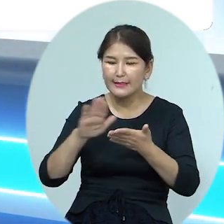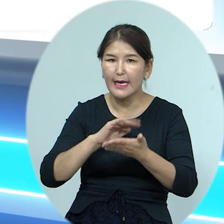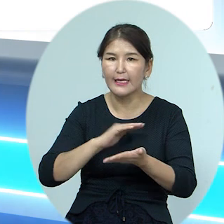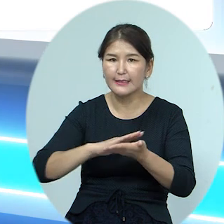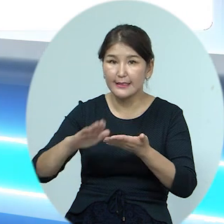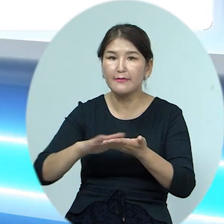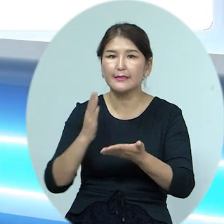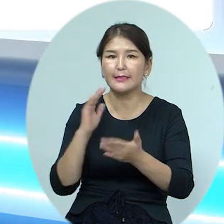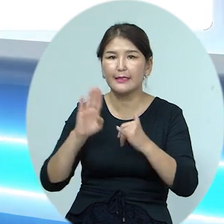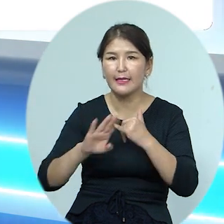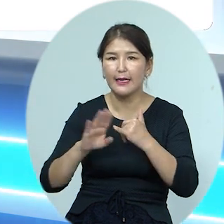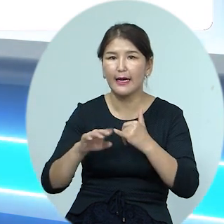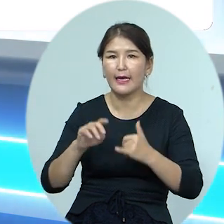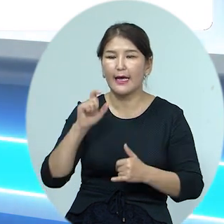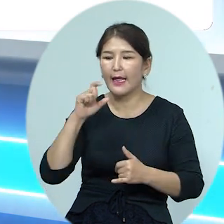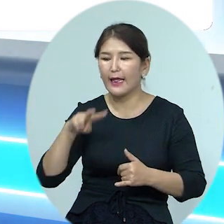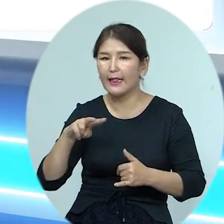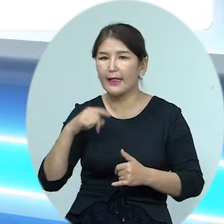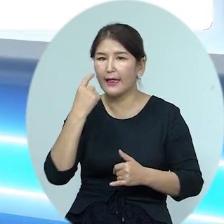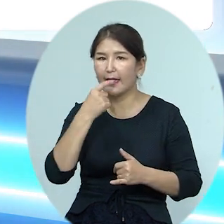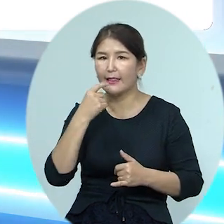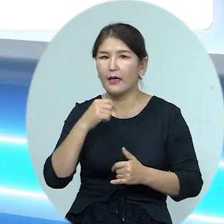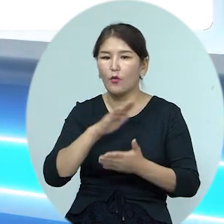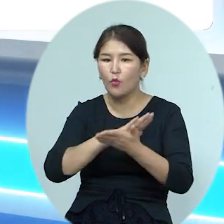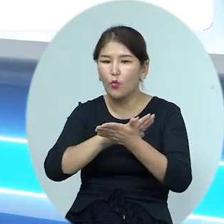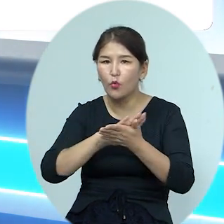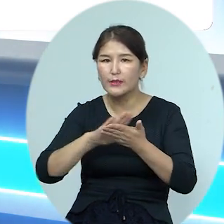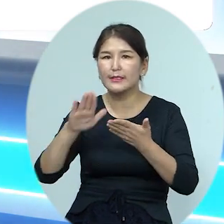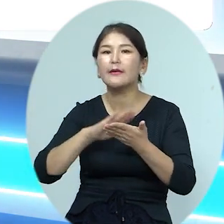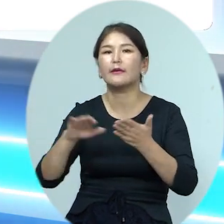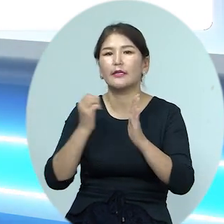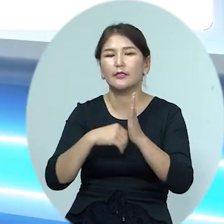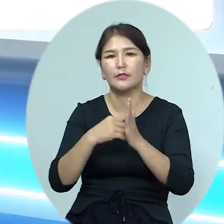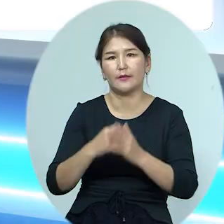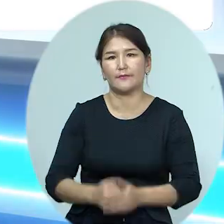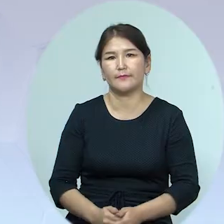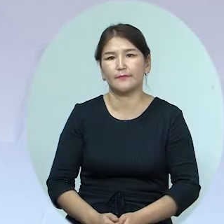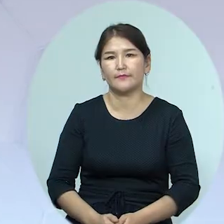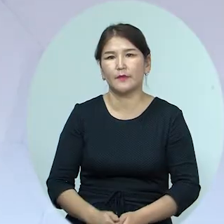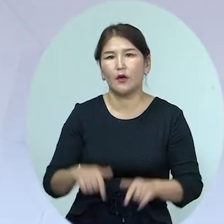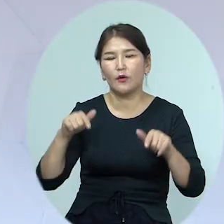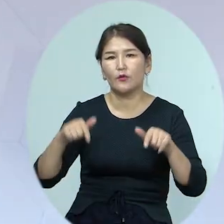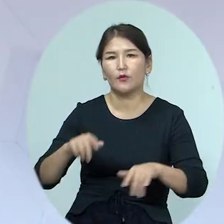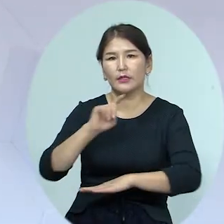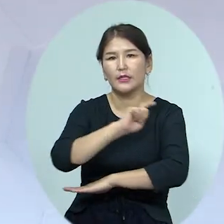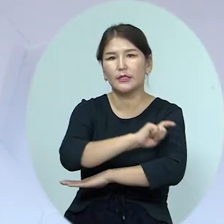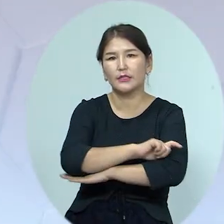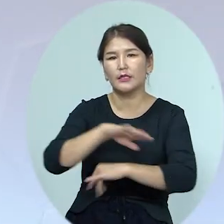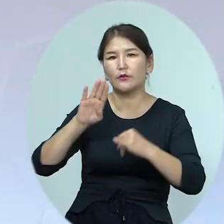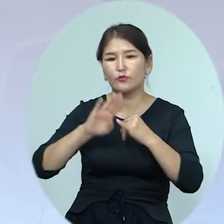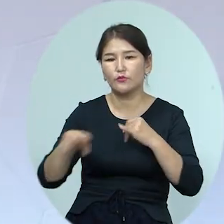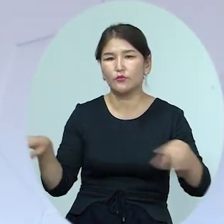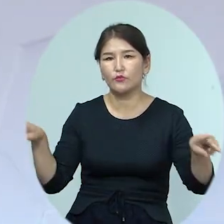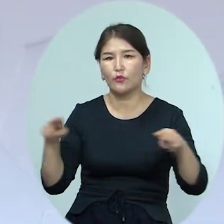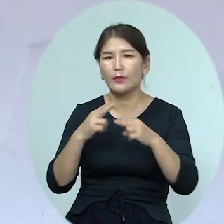цэвэрлэж угаасныхын дараа хилийг нь бүрэн цэвэрлэж өгж дуусгах хэрэгтэй. За өнөөдрийн хичээлийн